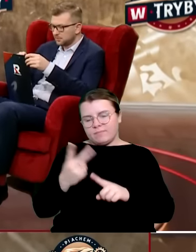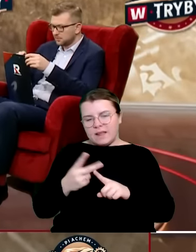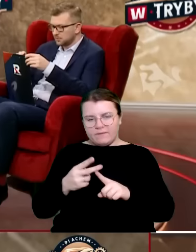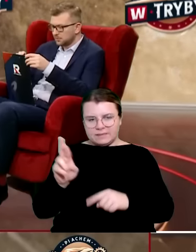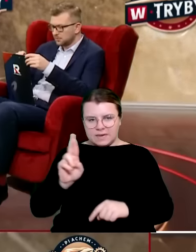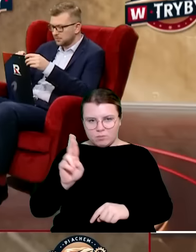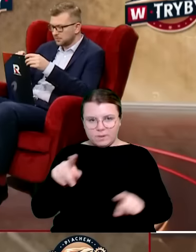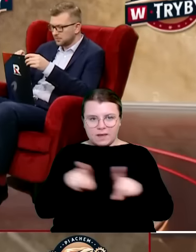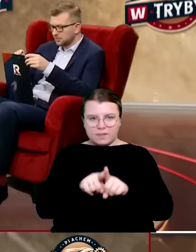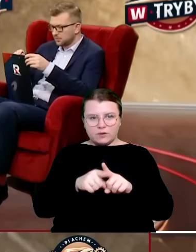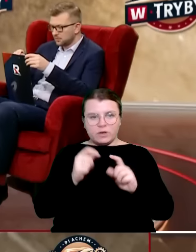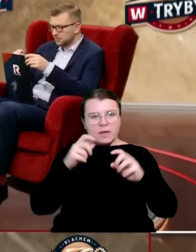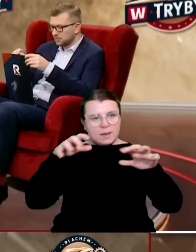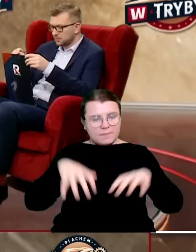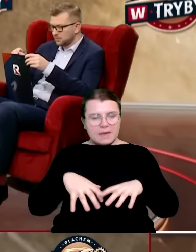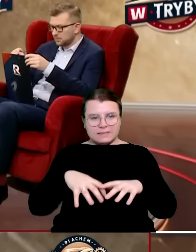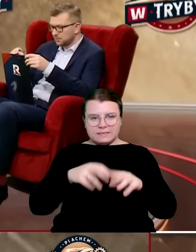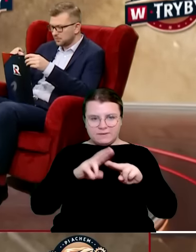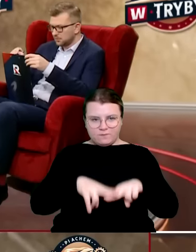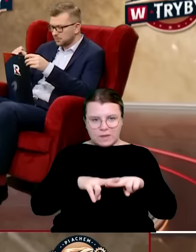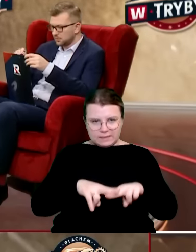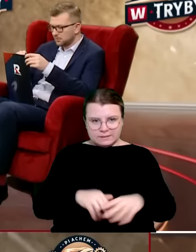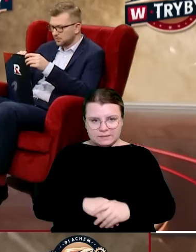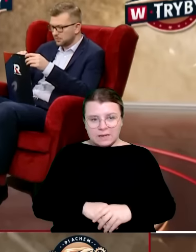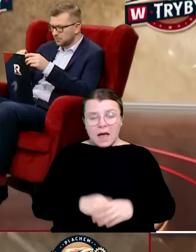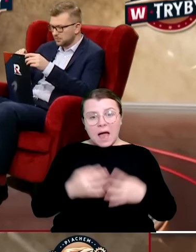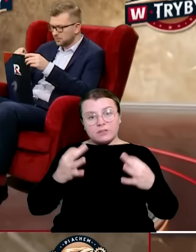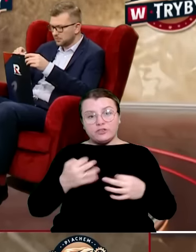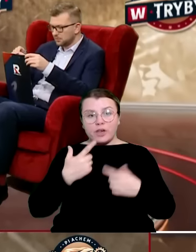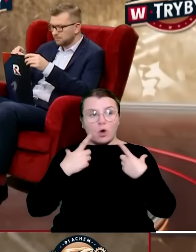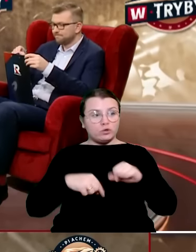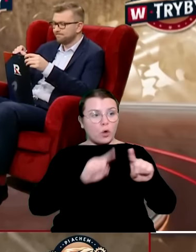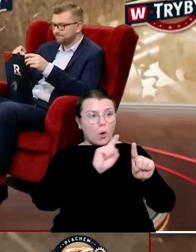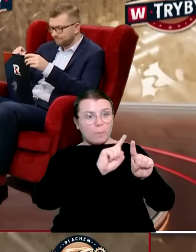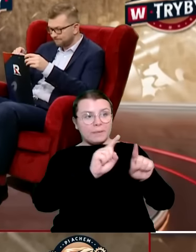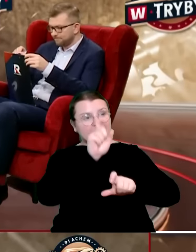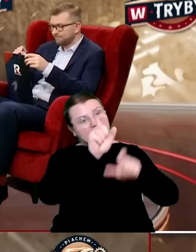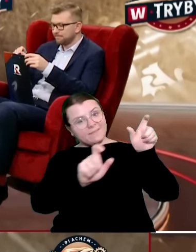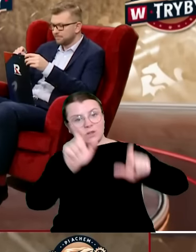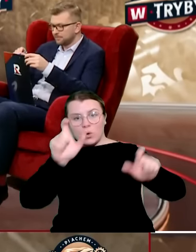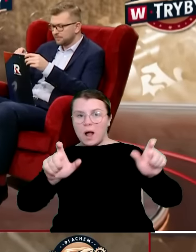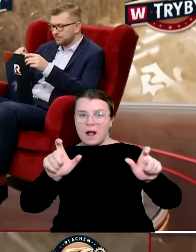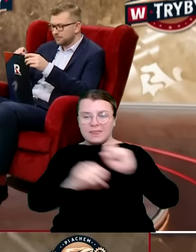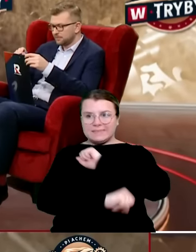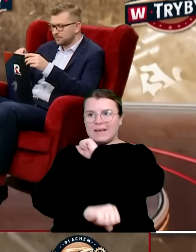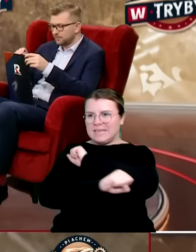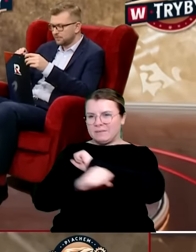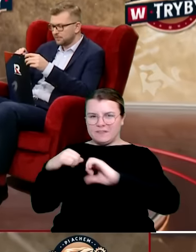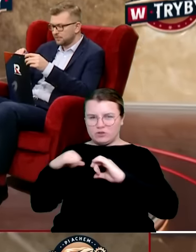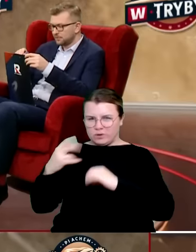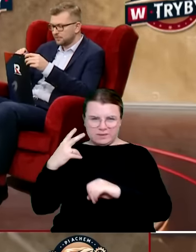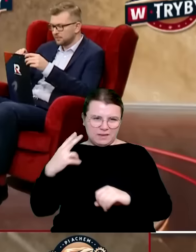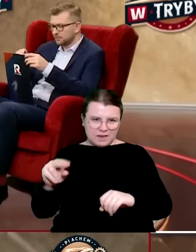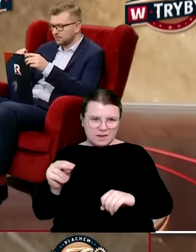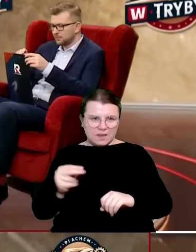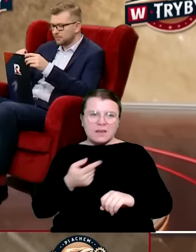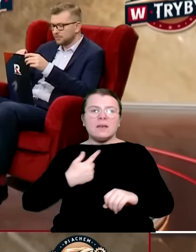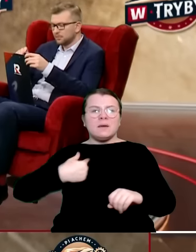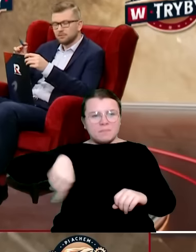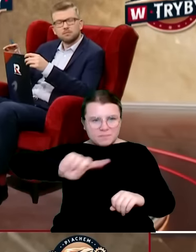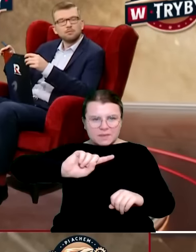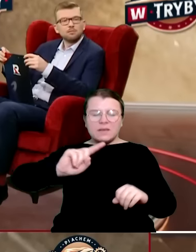Ale nie jest rolą dzisiaj osób indywidualnych wyręczać państwo. Pieniądze, które udało się zgromadzić dzięki państwu,